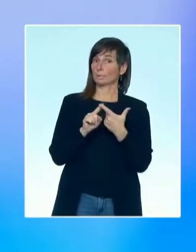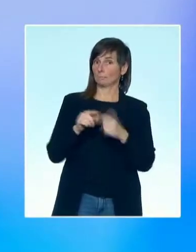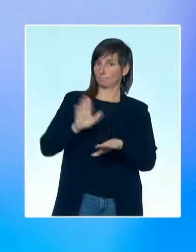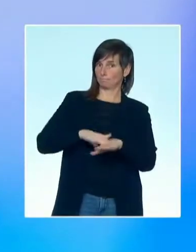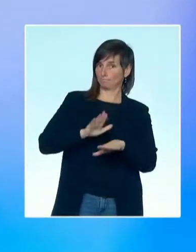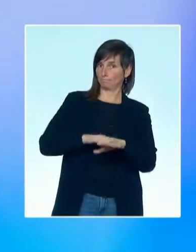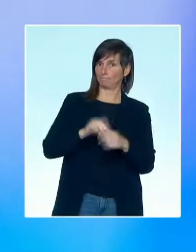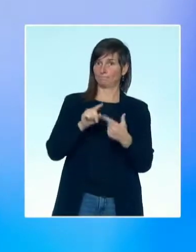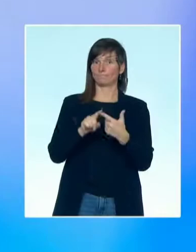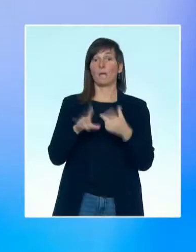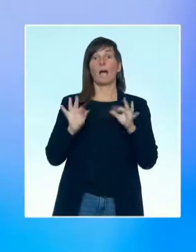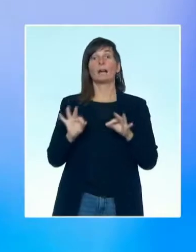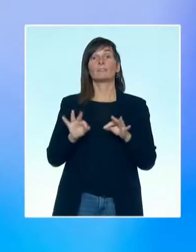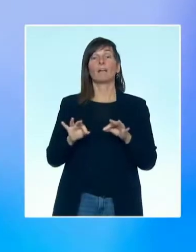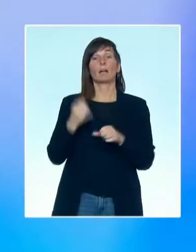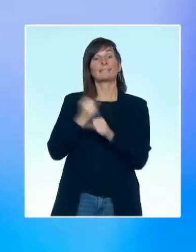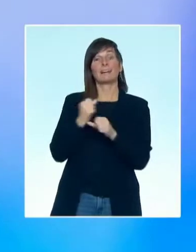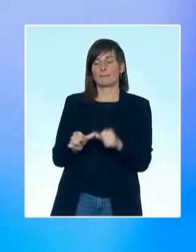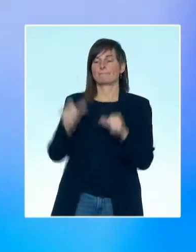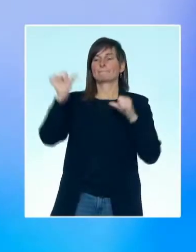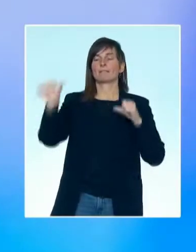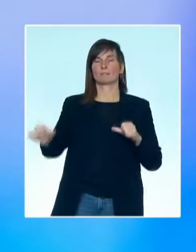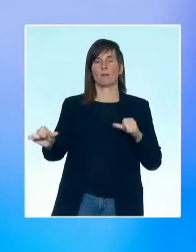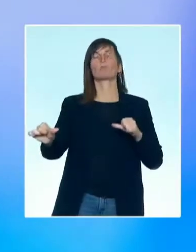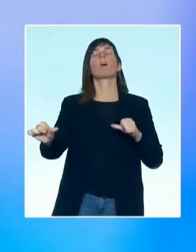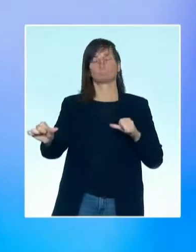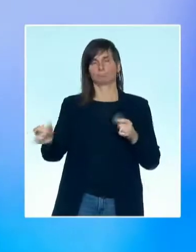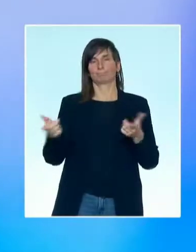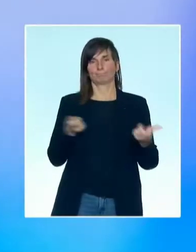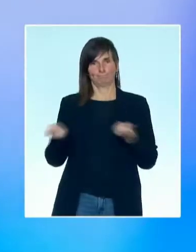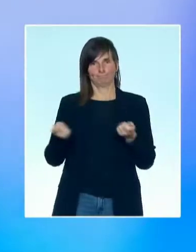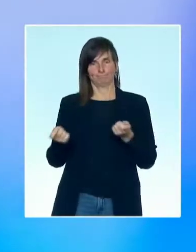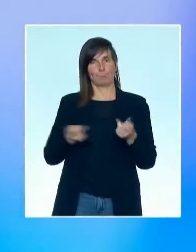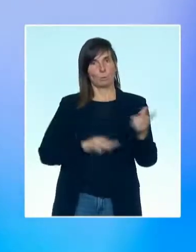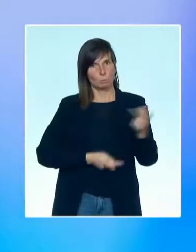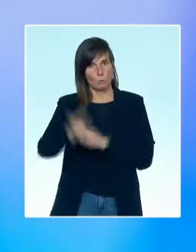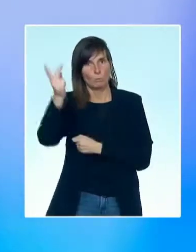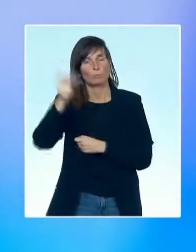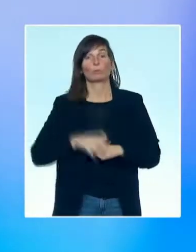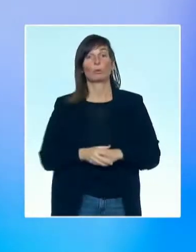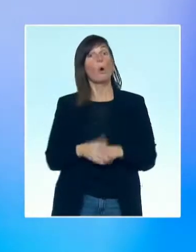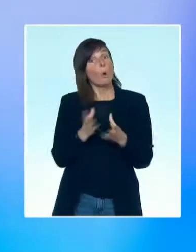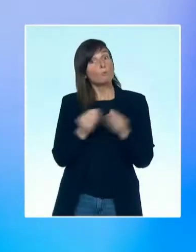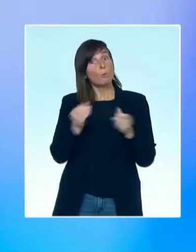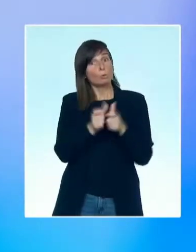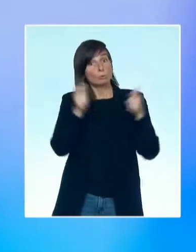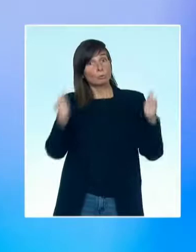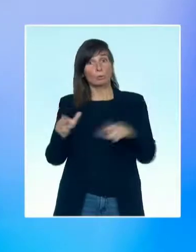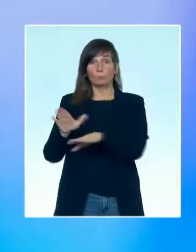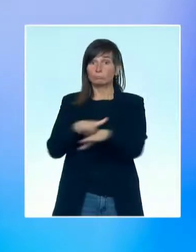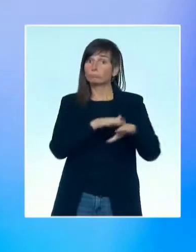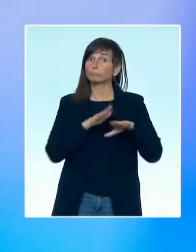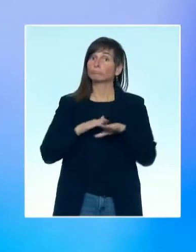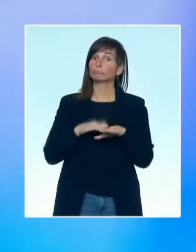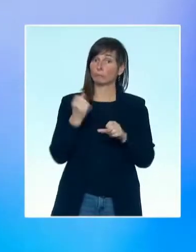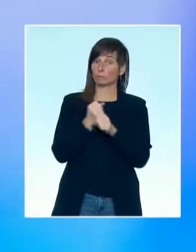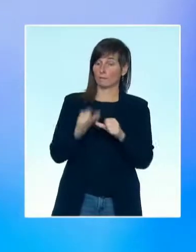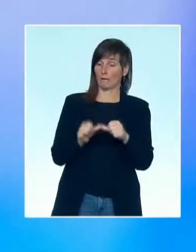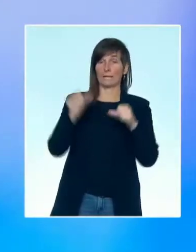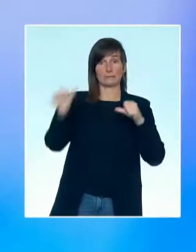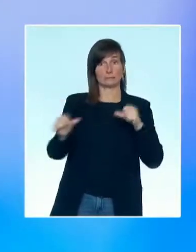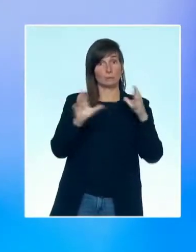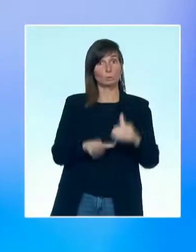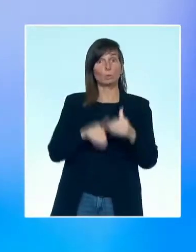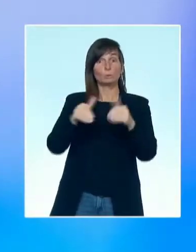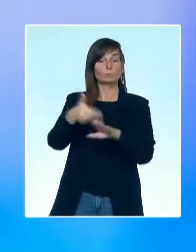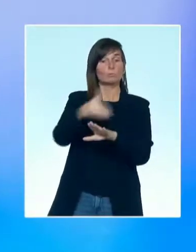du télétravail. Beaucoup d'entreprises incitent d'ores et déjà leurs salariés à télétravailler davantage dans le cadre des